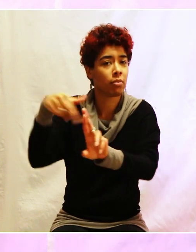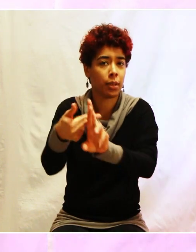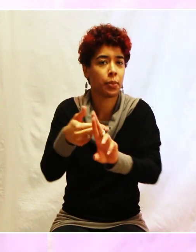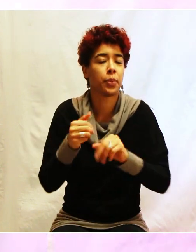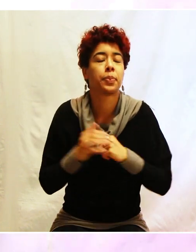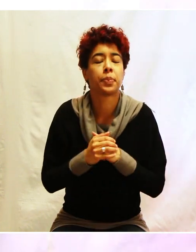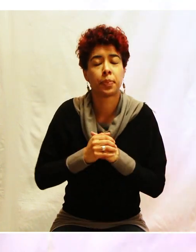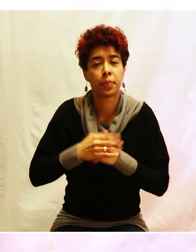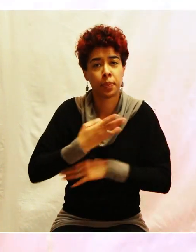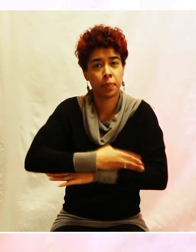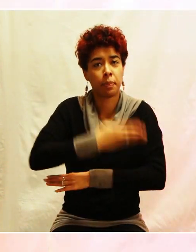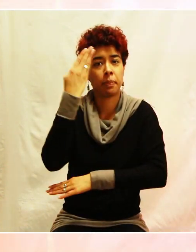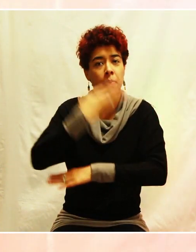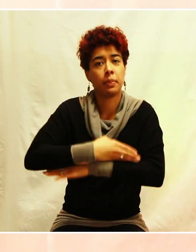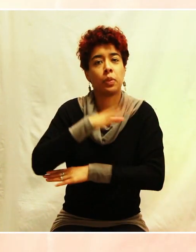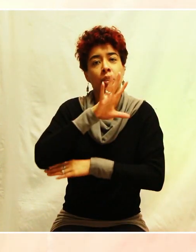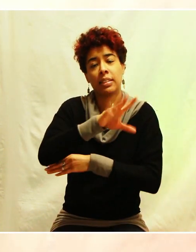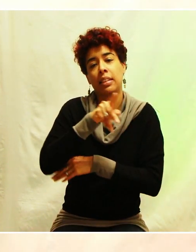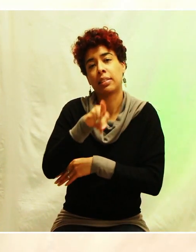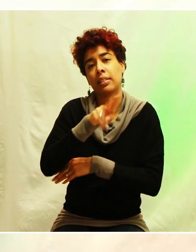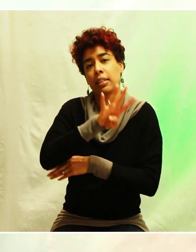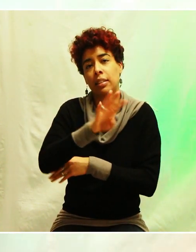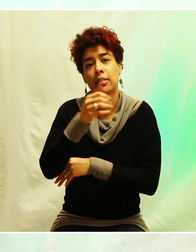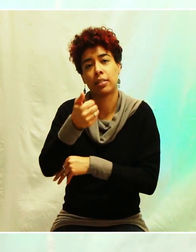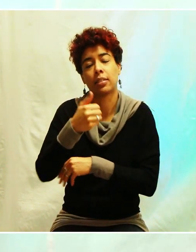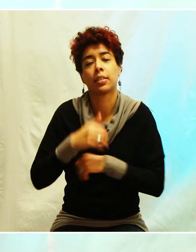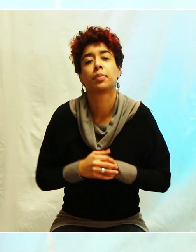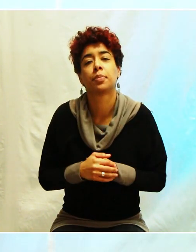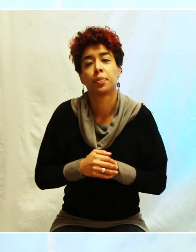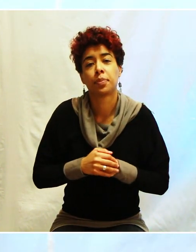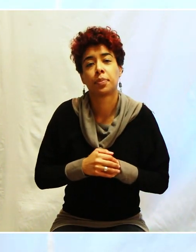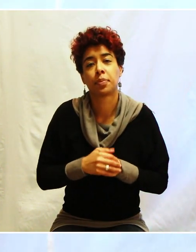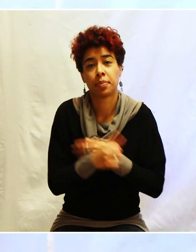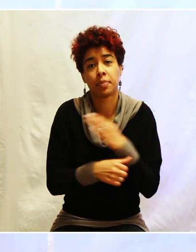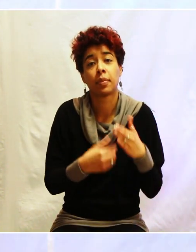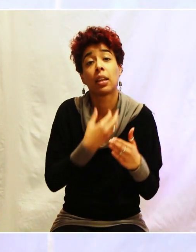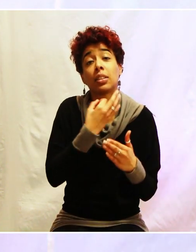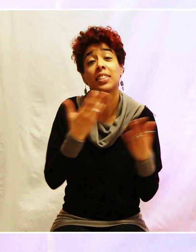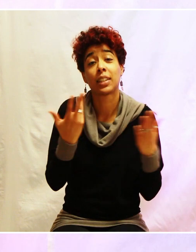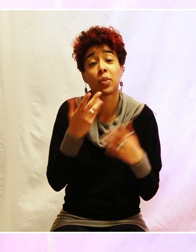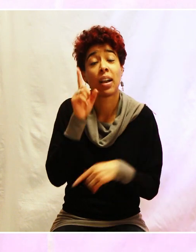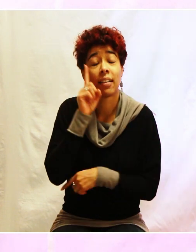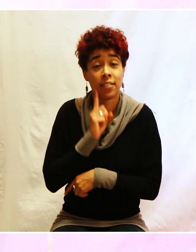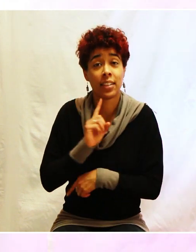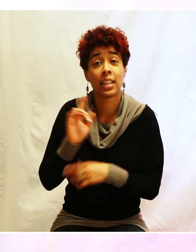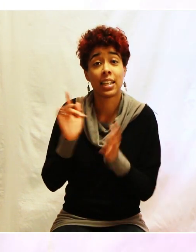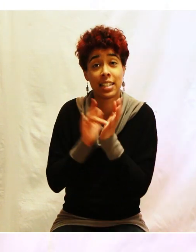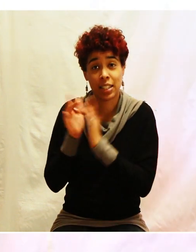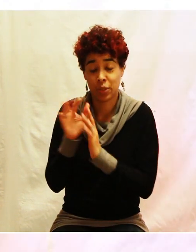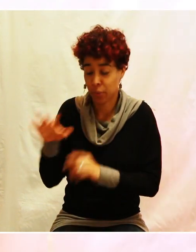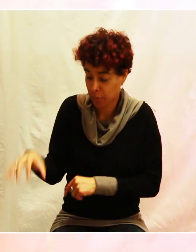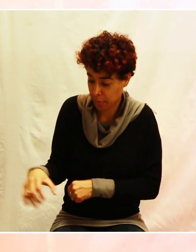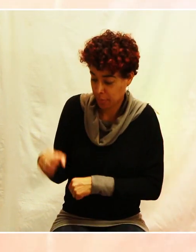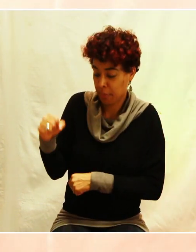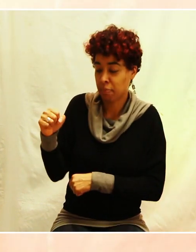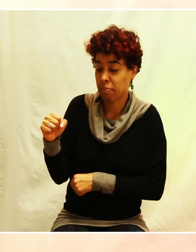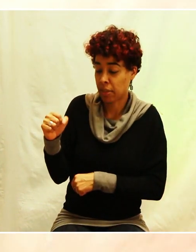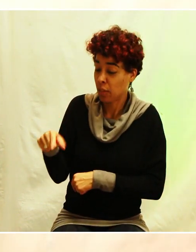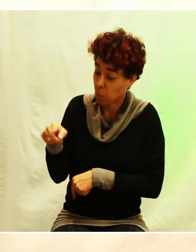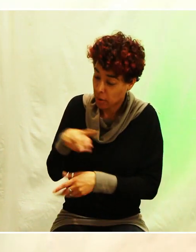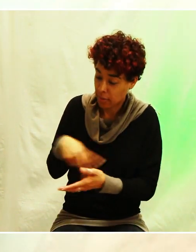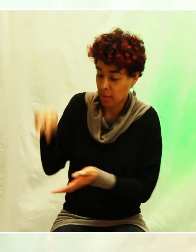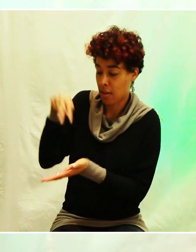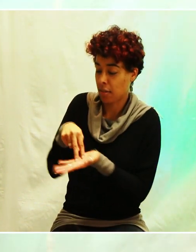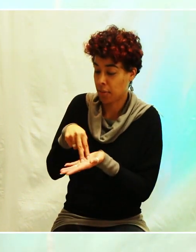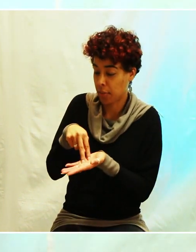5, 41, la Bible nous dit que Jésus va saisir la petite fille par la main et puis il va lui dire « Jeune fille,